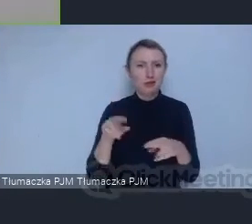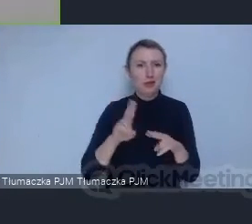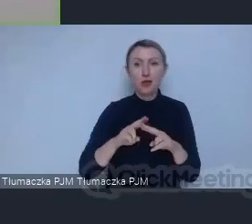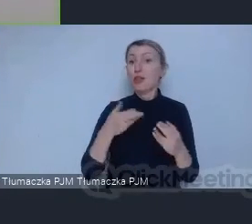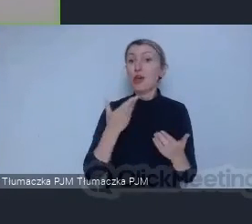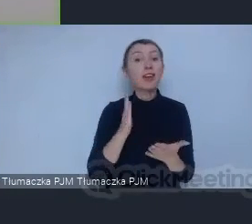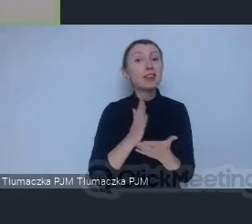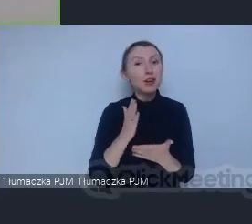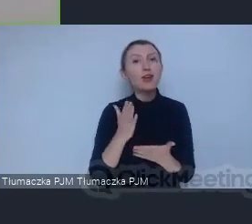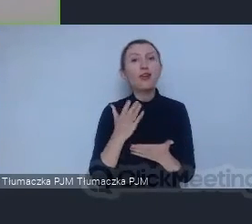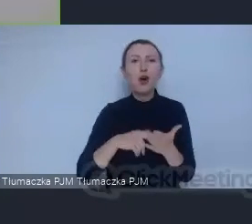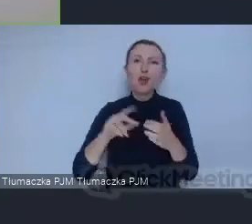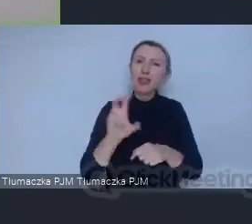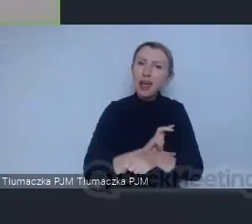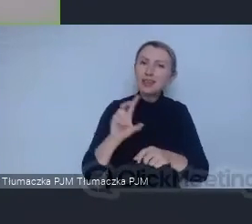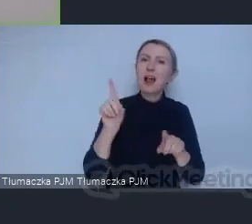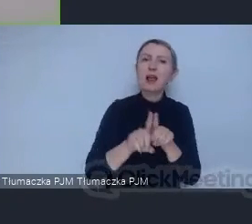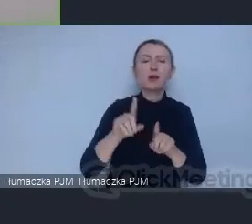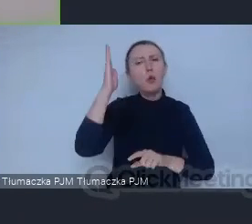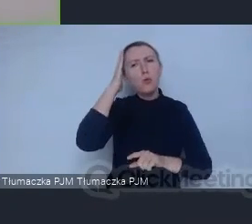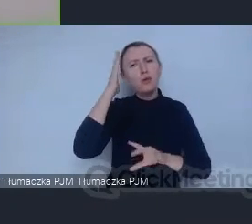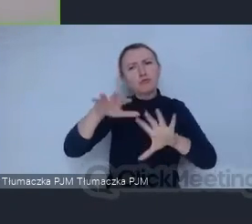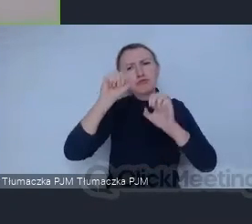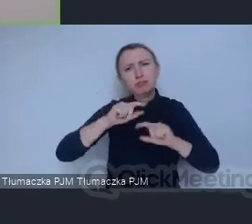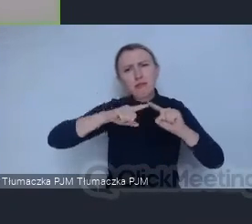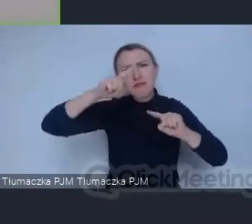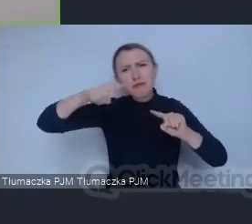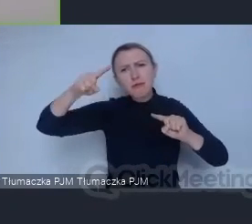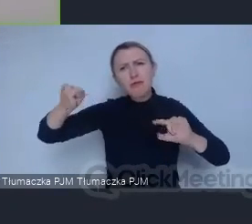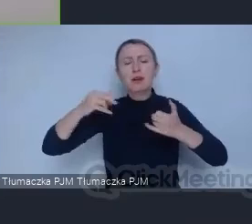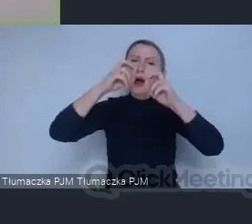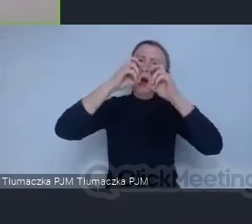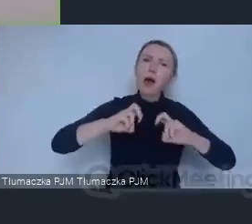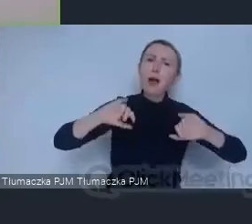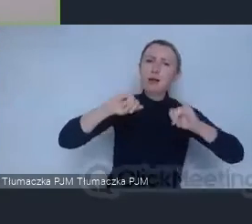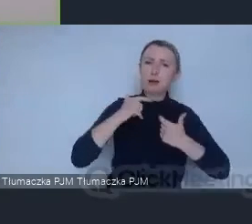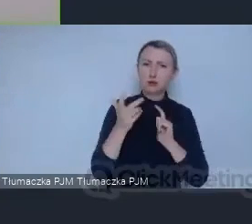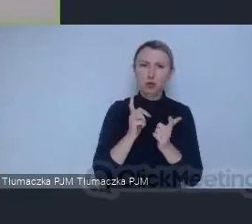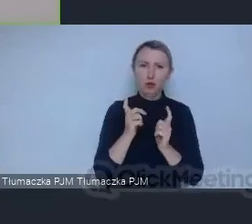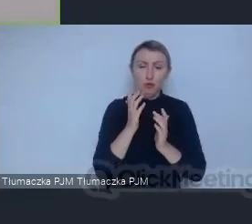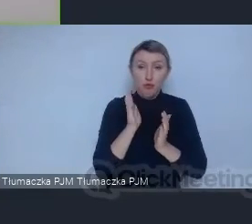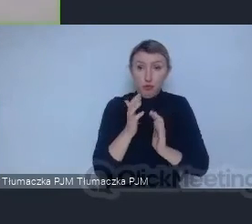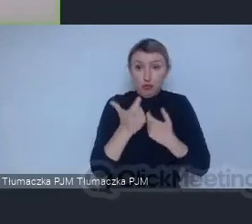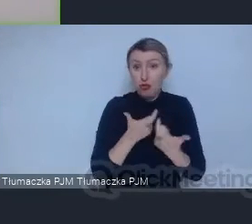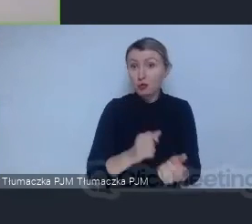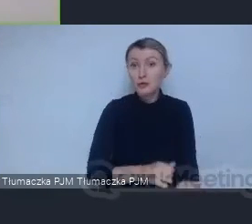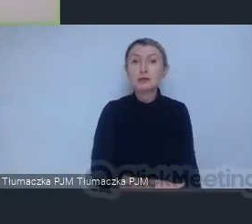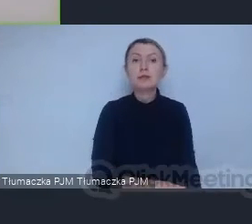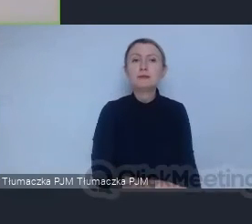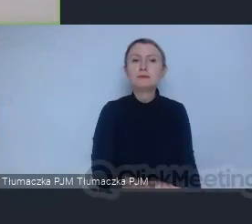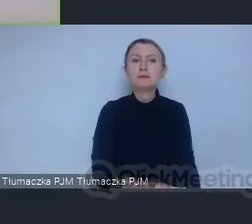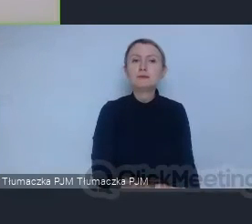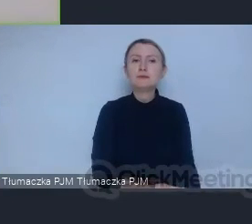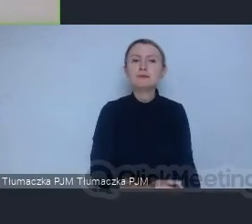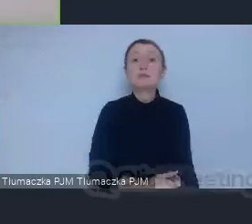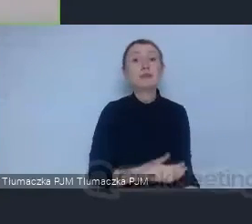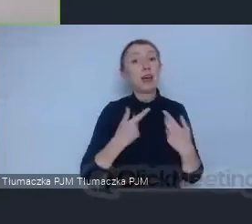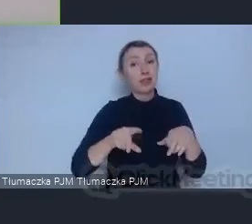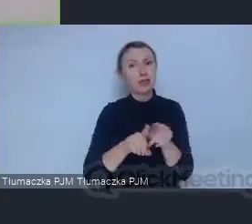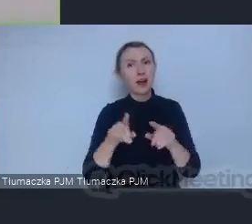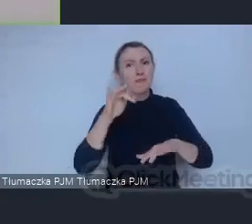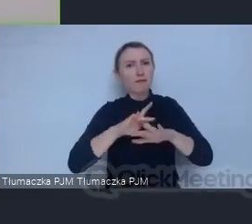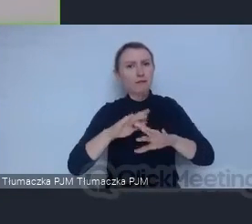tylko pod względem technicznym, ale umiejętność czytania wykresów, analizowania tych wykresów, ewentualnie wyciągania wniosków. Myślę, że